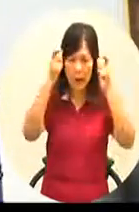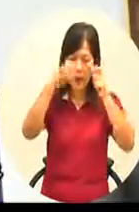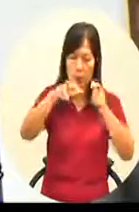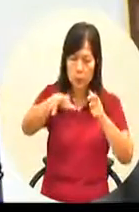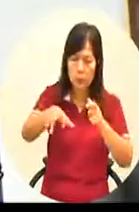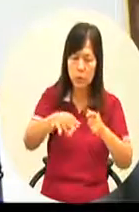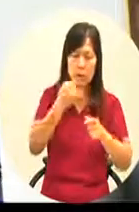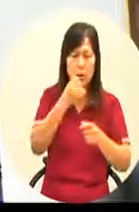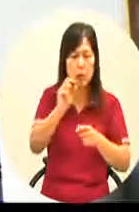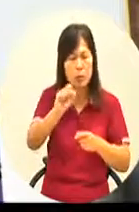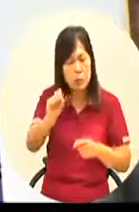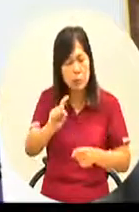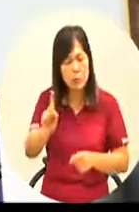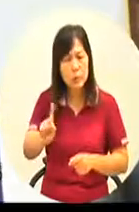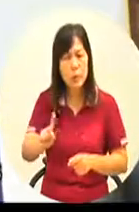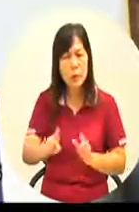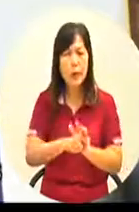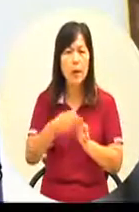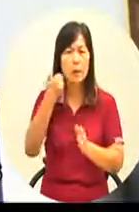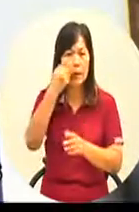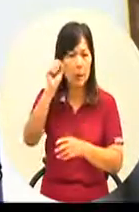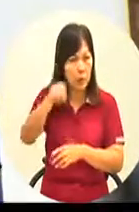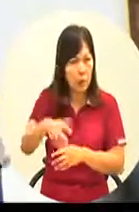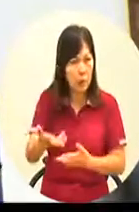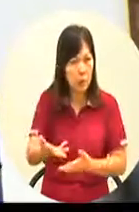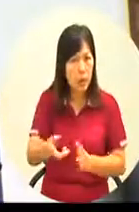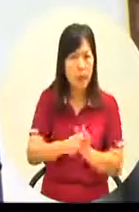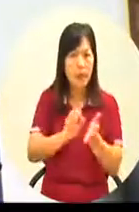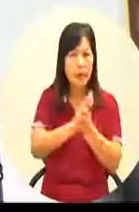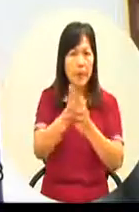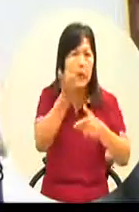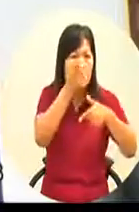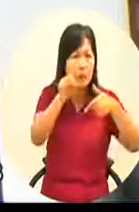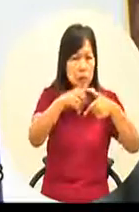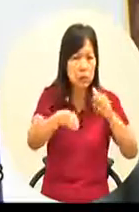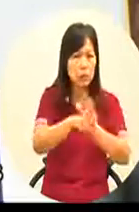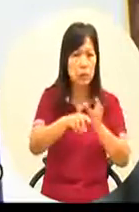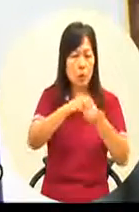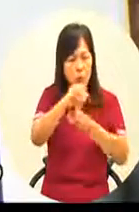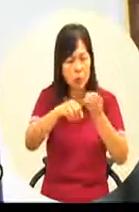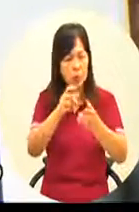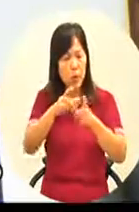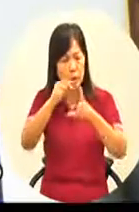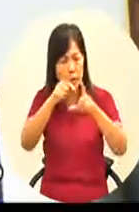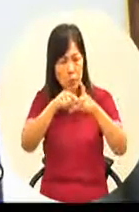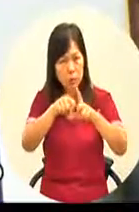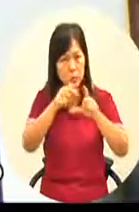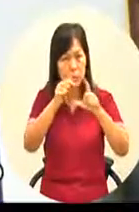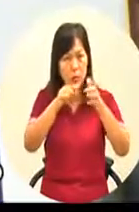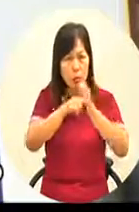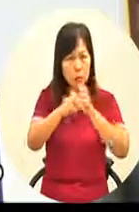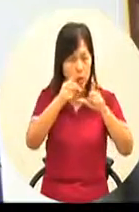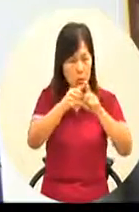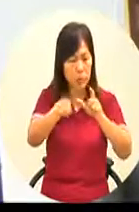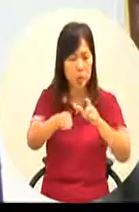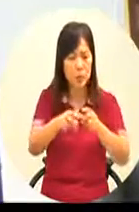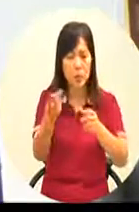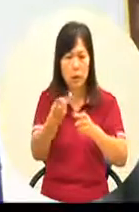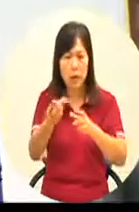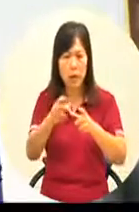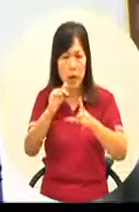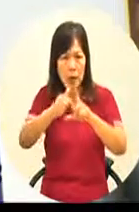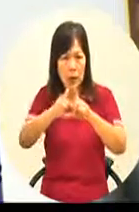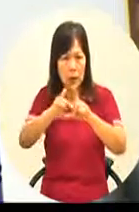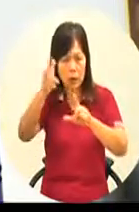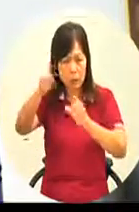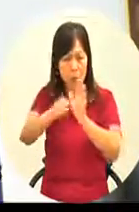以？谁同意把石化专区、循环专区？两个区长注意听，谁同意把